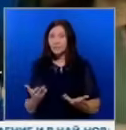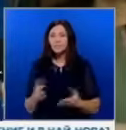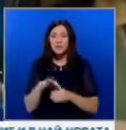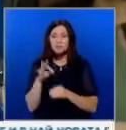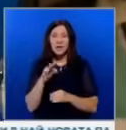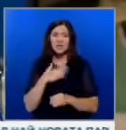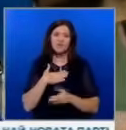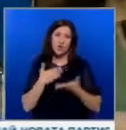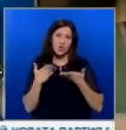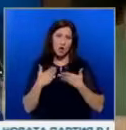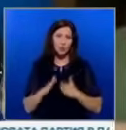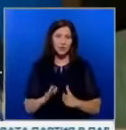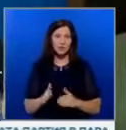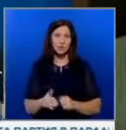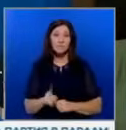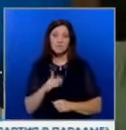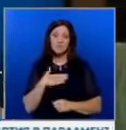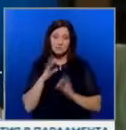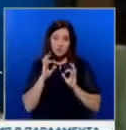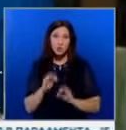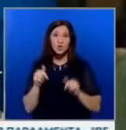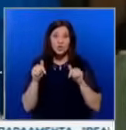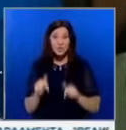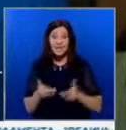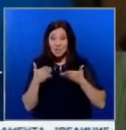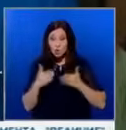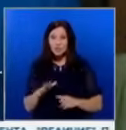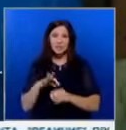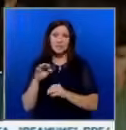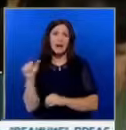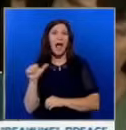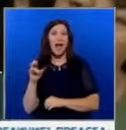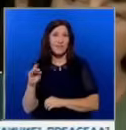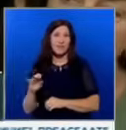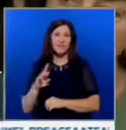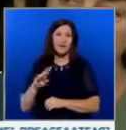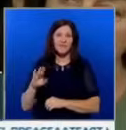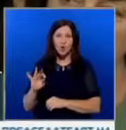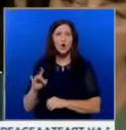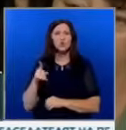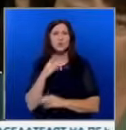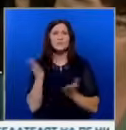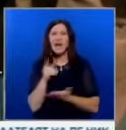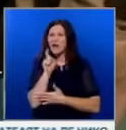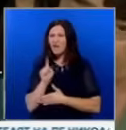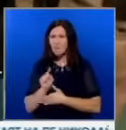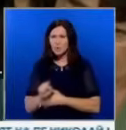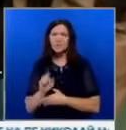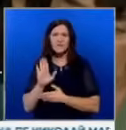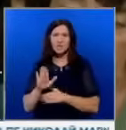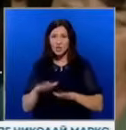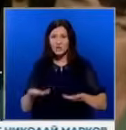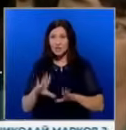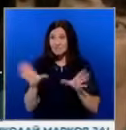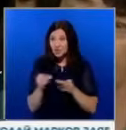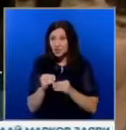избраха своята родина. Не съм сигурна, че днес родината избра Ани и Явор. Тук става въпрос и за вашите деца, за всичките, и за